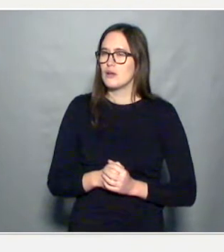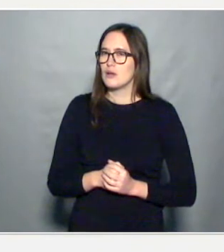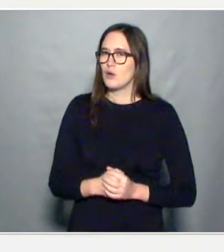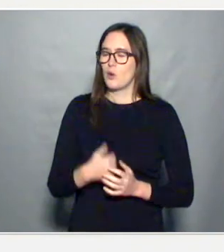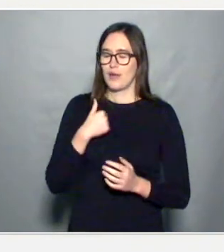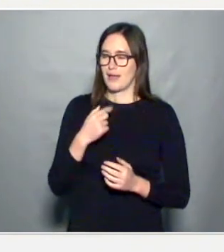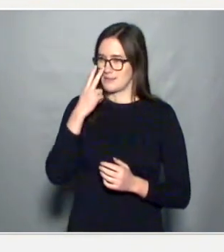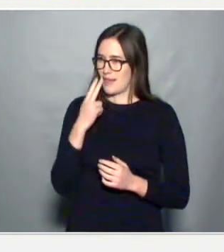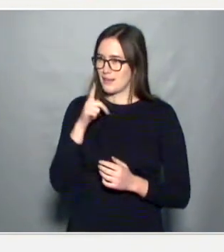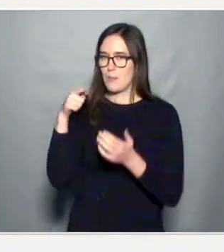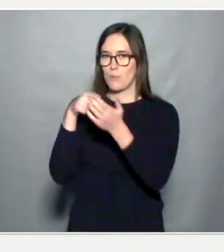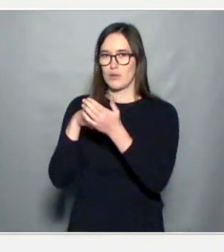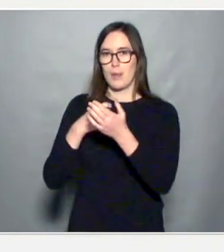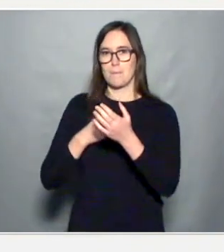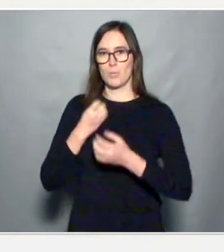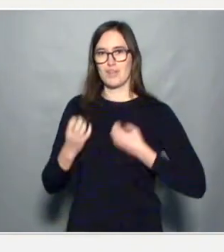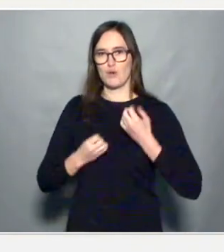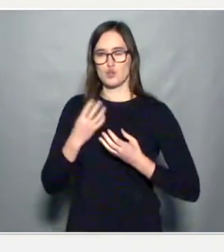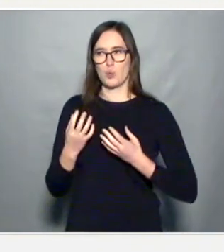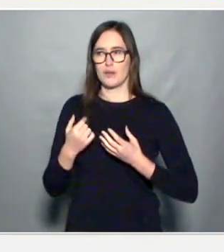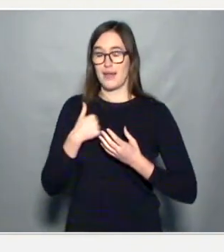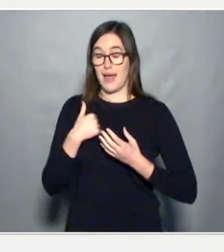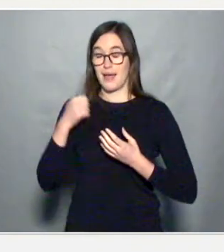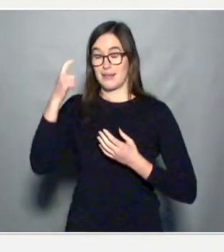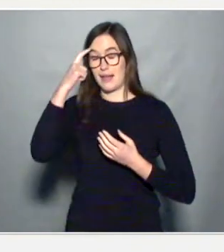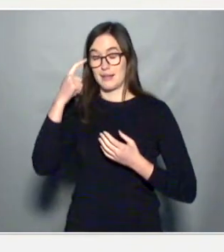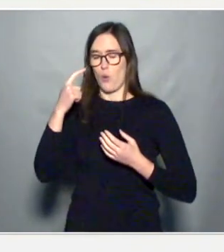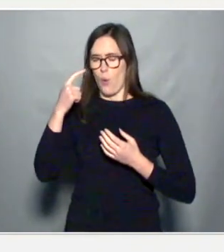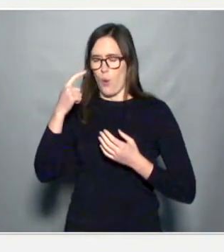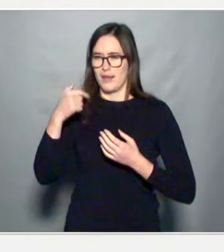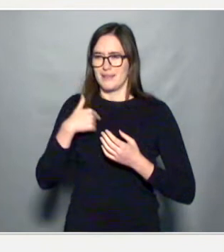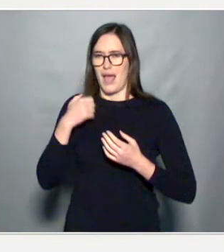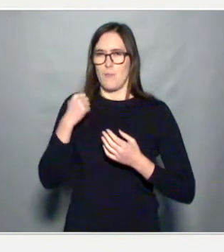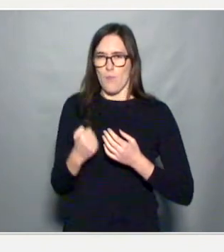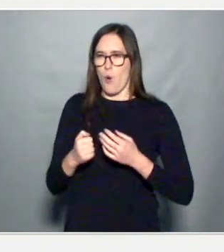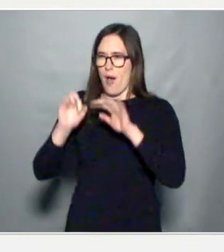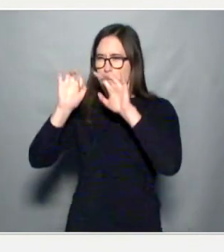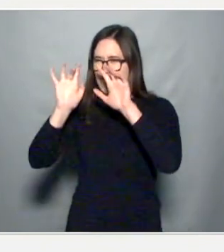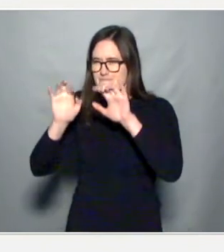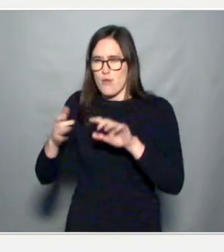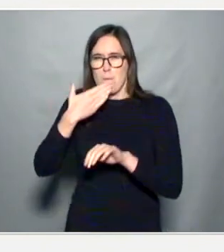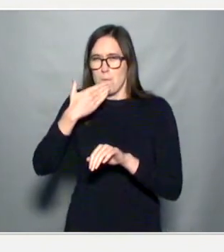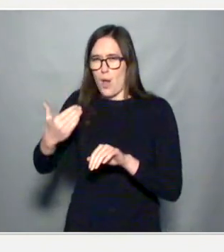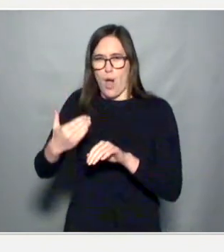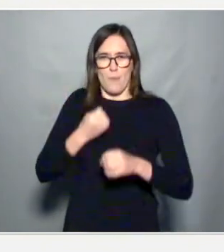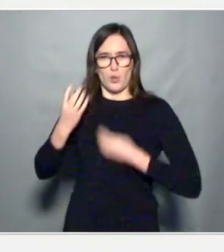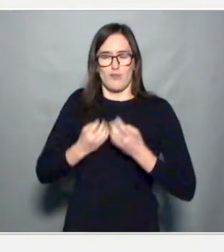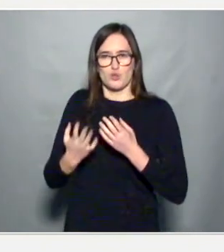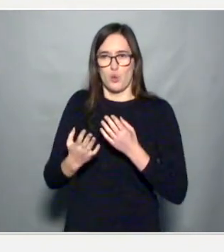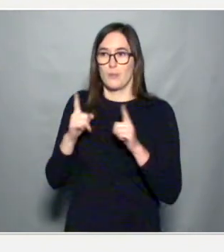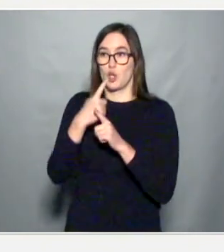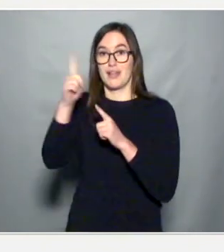den punkten, motivering, då tänkte jag, men nu måste jag damma till en riktigt bra motivering så att